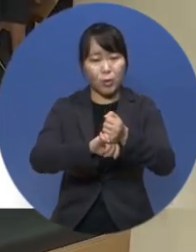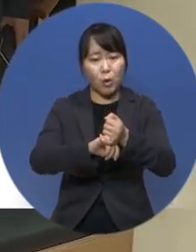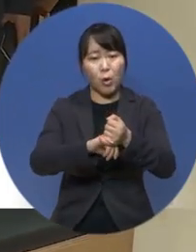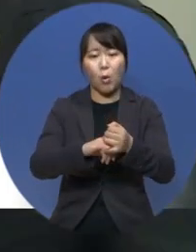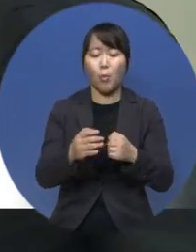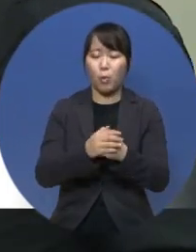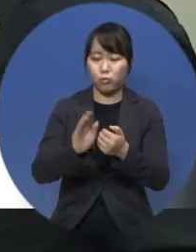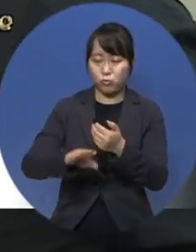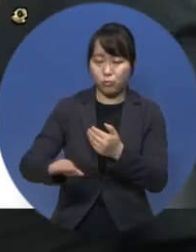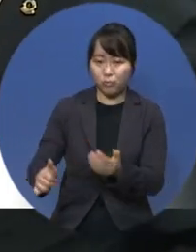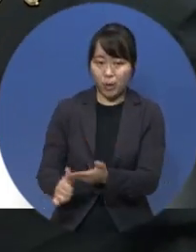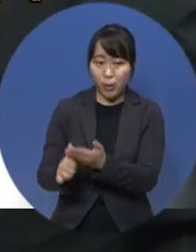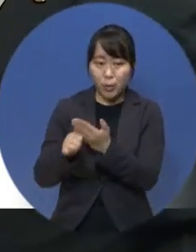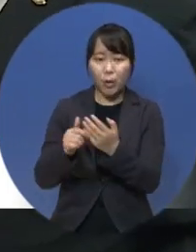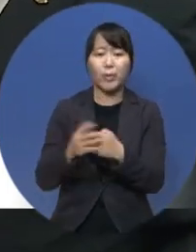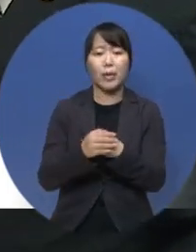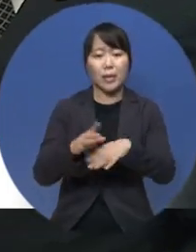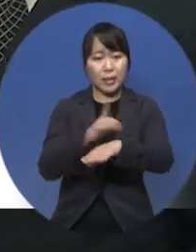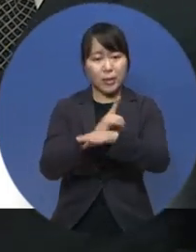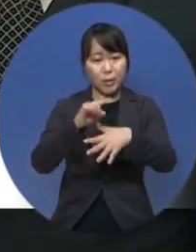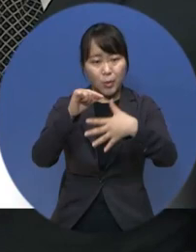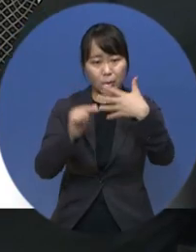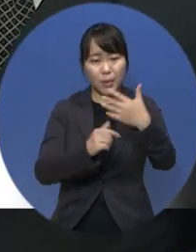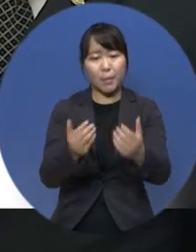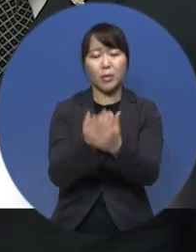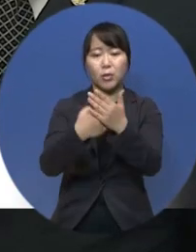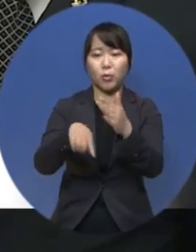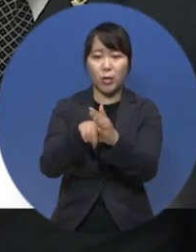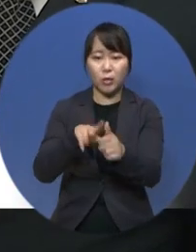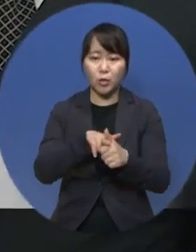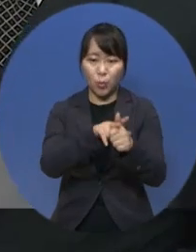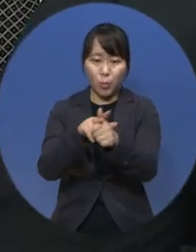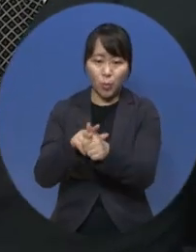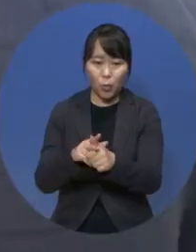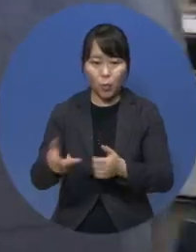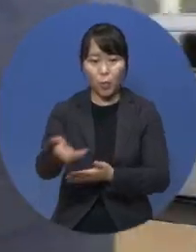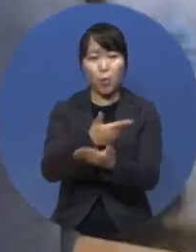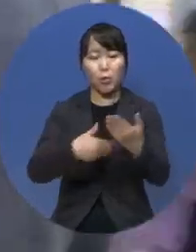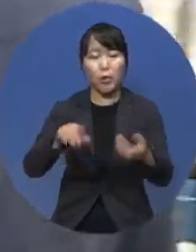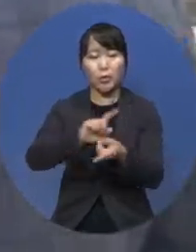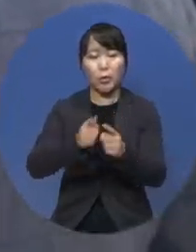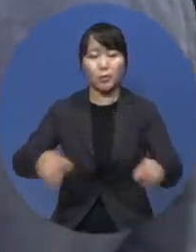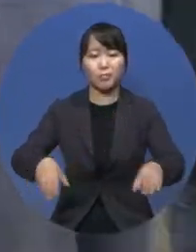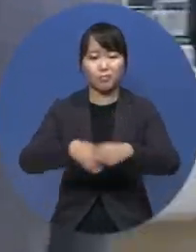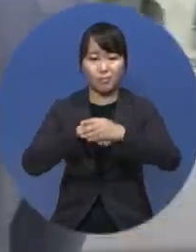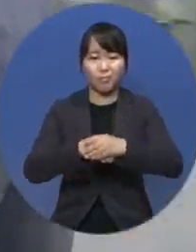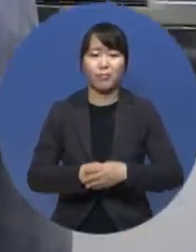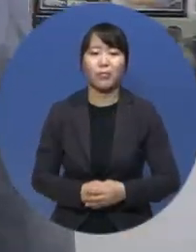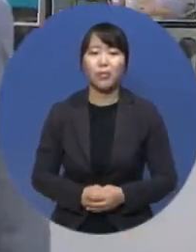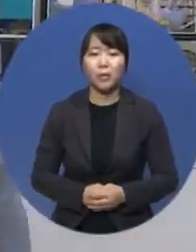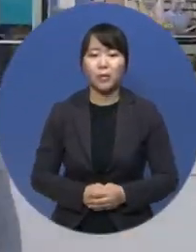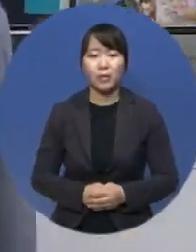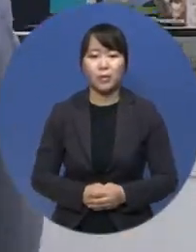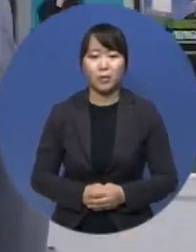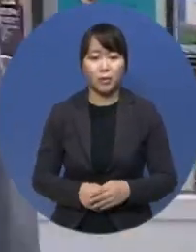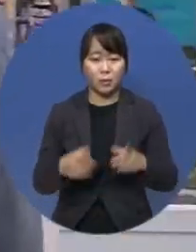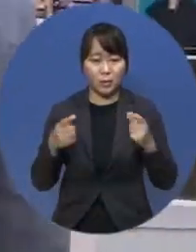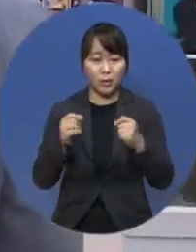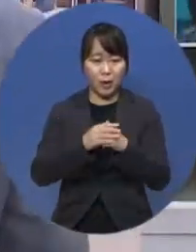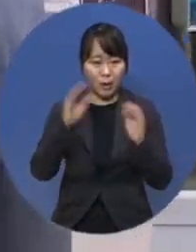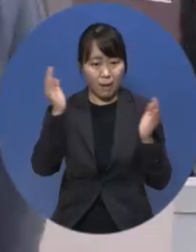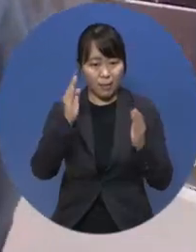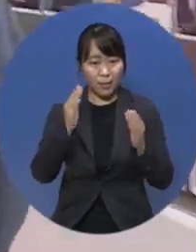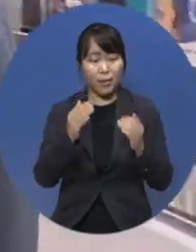교육과 디지털콘텐츠 발전을 위한 정보 공유의 손을 맞잡아 습니다 이를 바탕으로 재학생